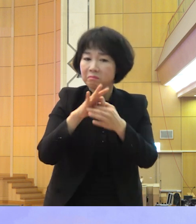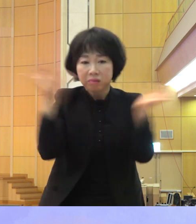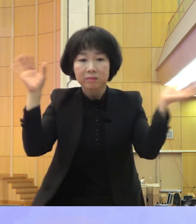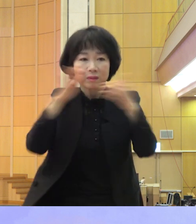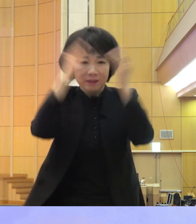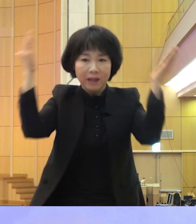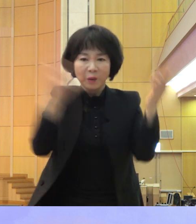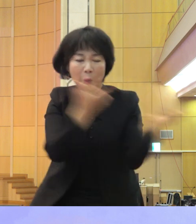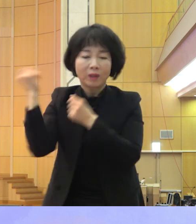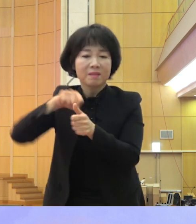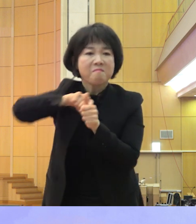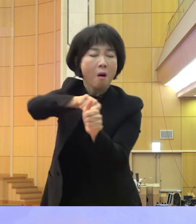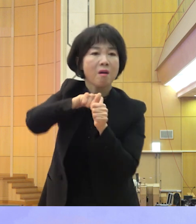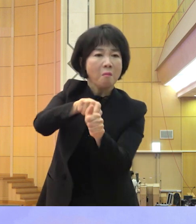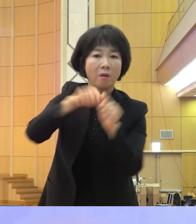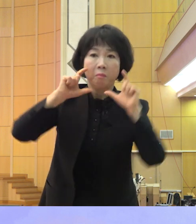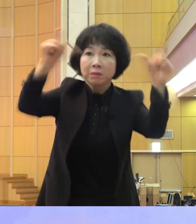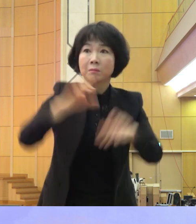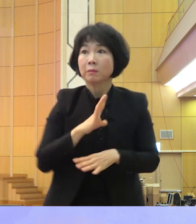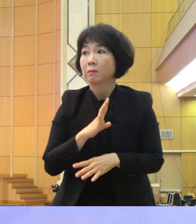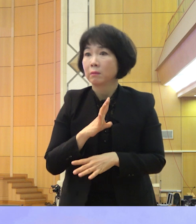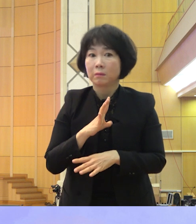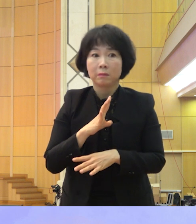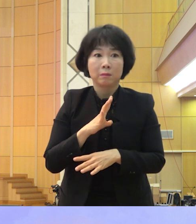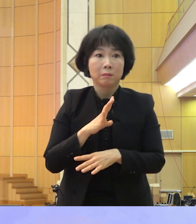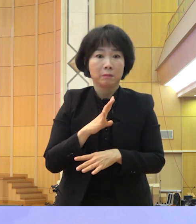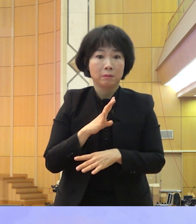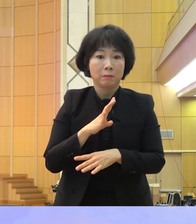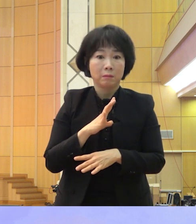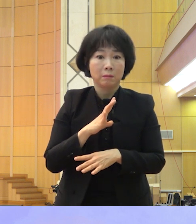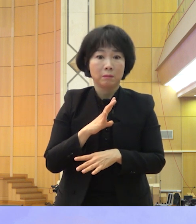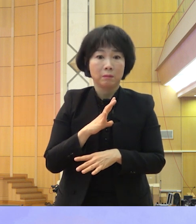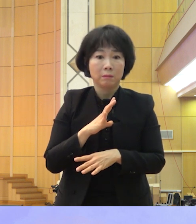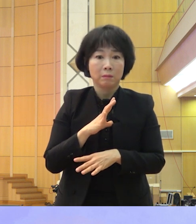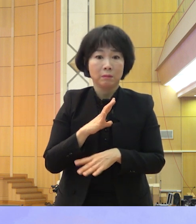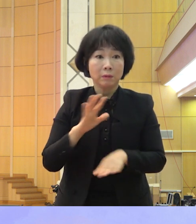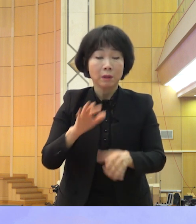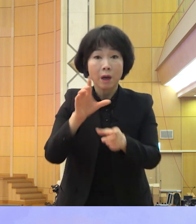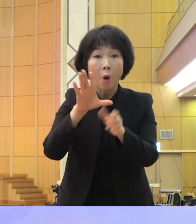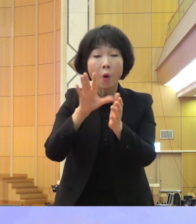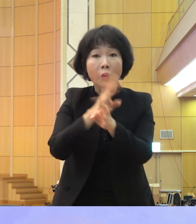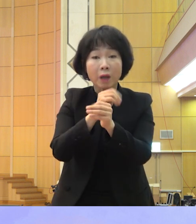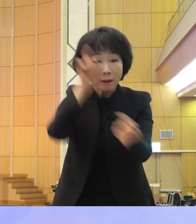주님께서 벌한다는 것이에요. 이제 할례 받는 거 효력이 없어요.